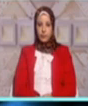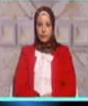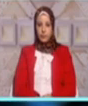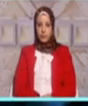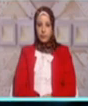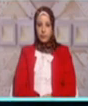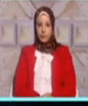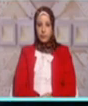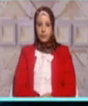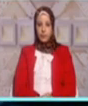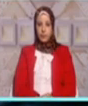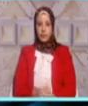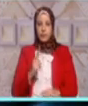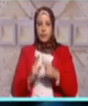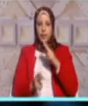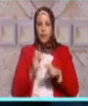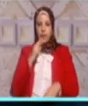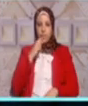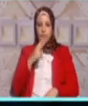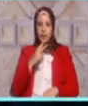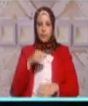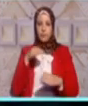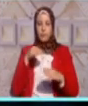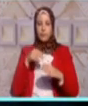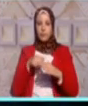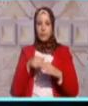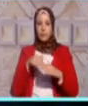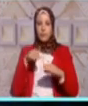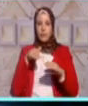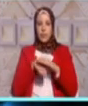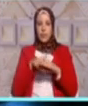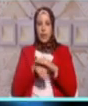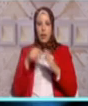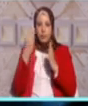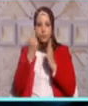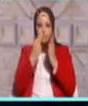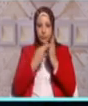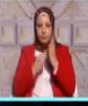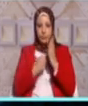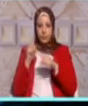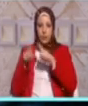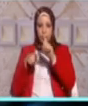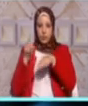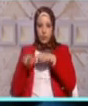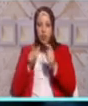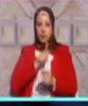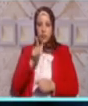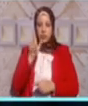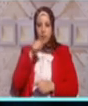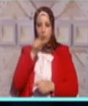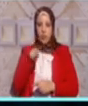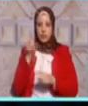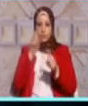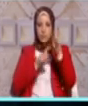ضمن الحاجات اللي قلت لسالتك عليها وهو ادخال البابل شيت عشان بس اقدر اعدل من